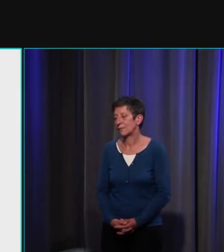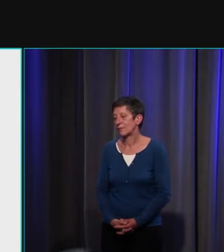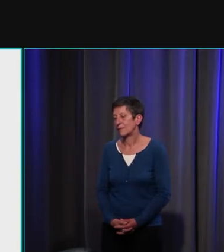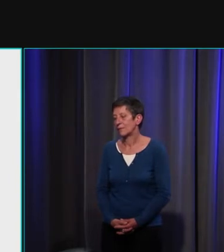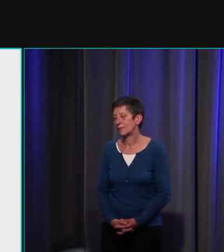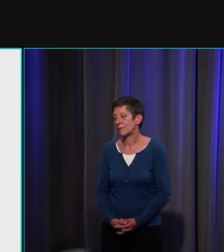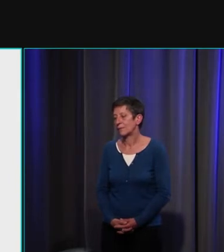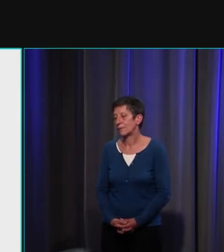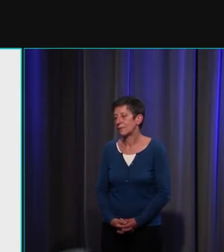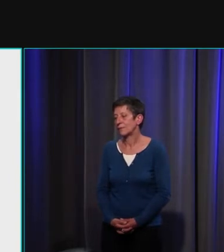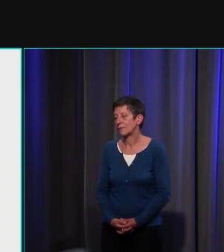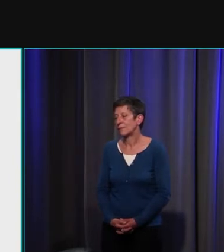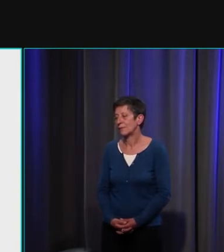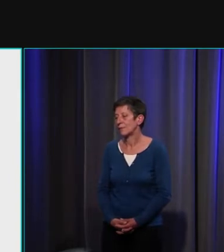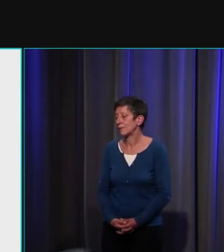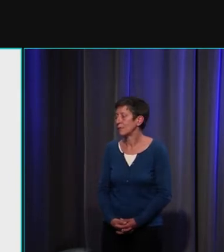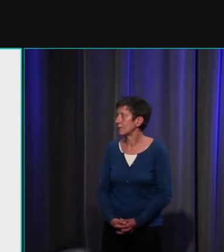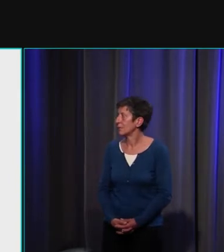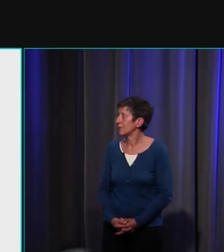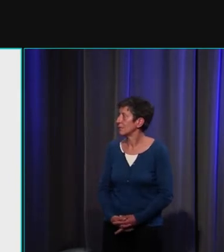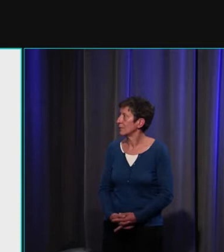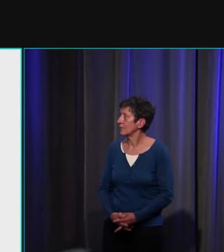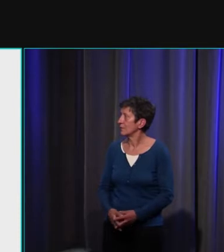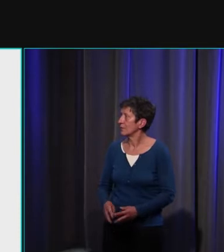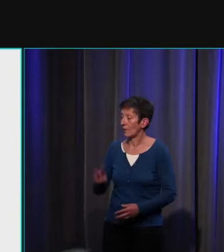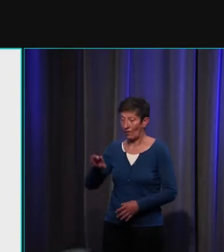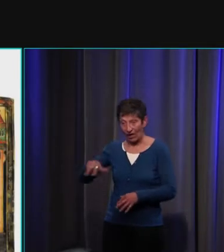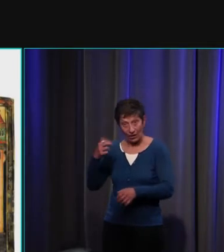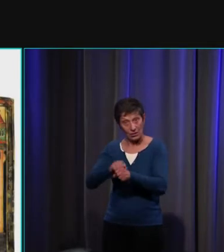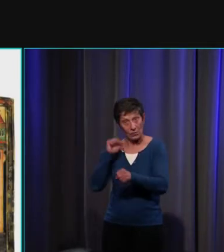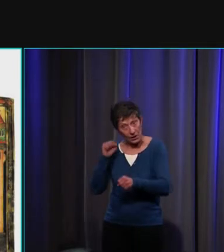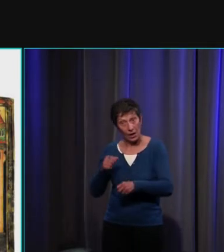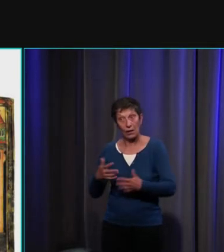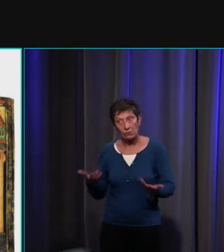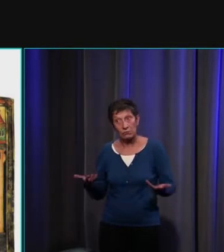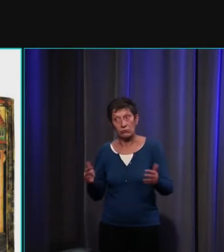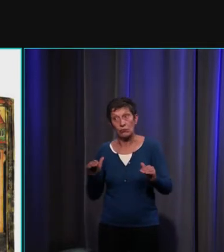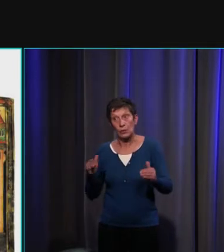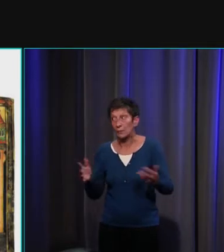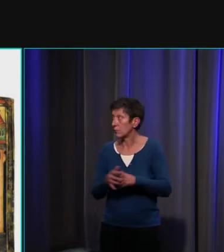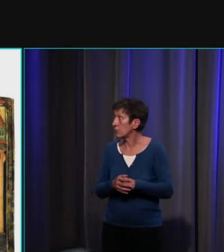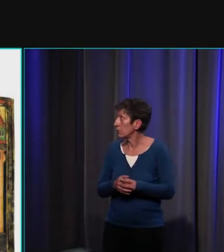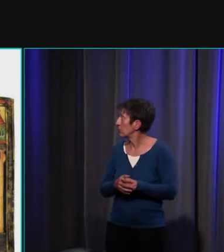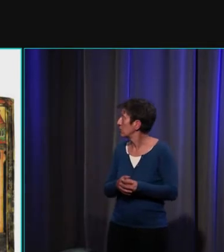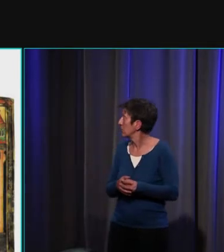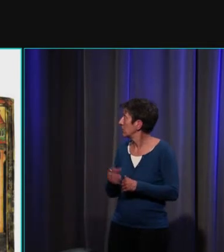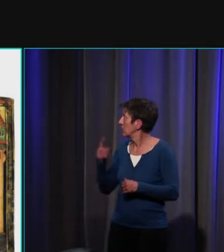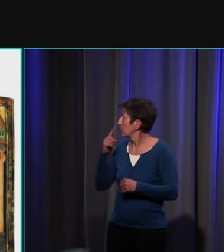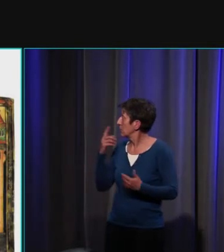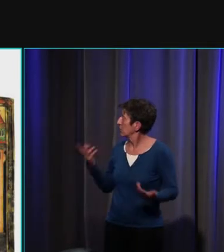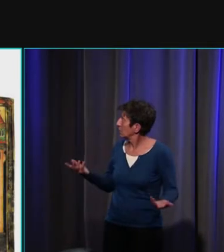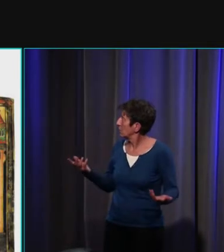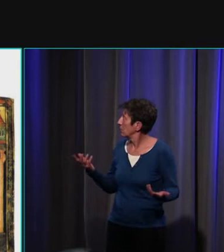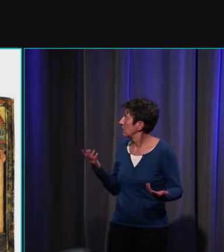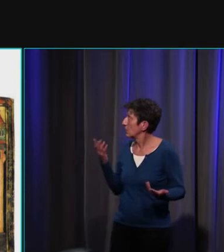impossible la conversion des sarrazins chapeau on est en plein xiiie siècle bon vous voyez la tête des ombres médiévaux quand même ils ne sont pas